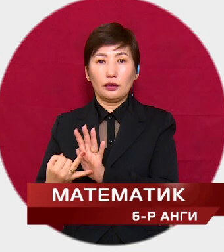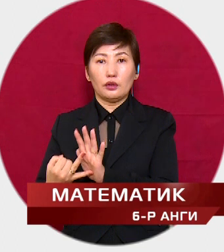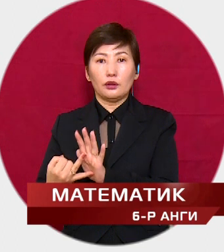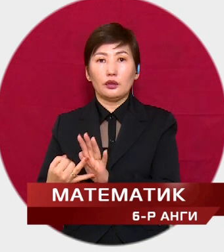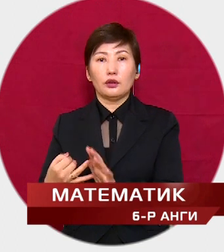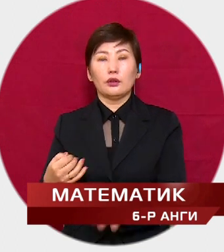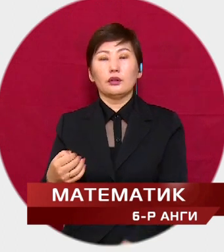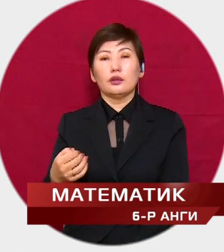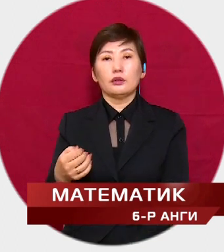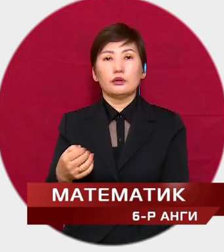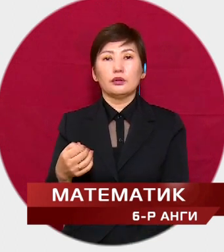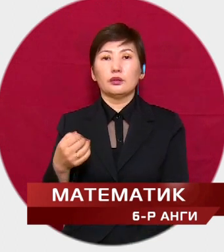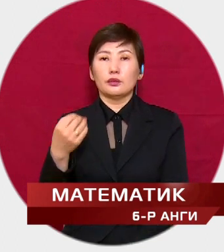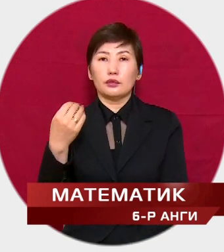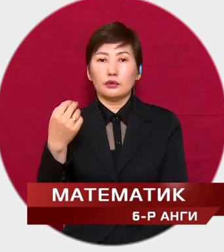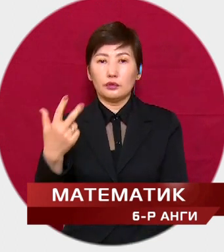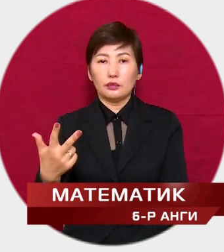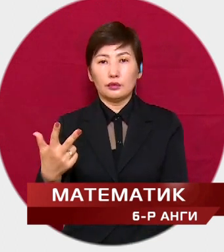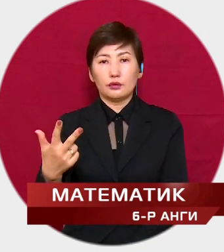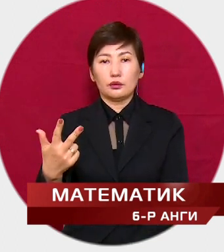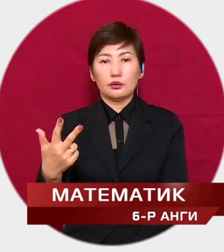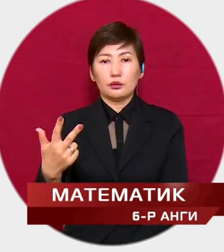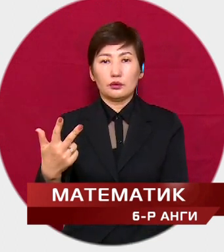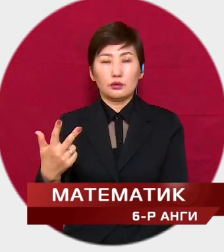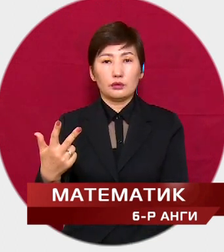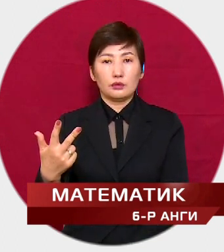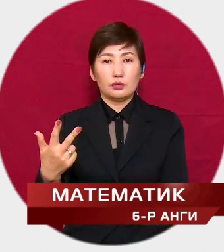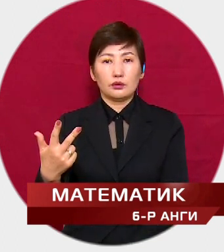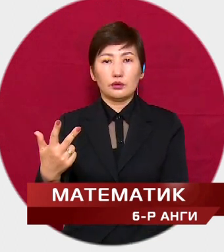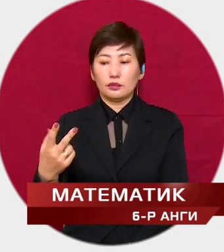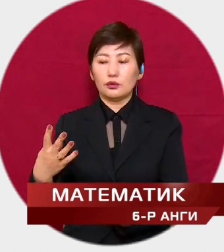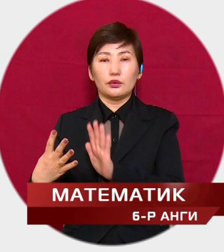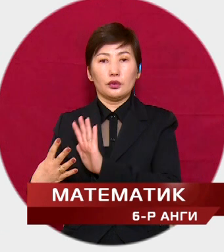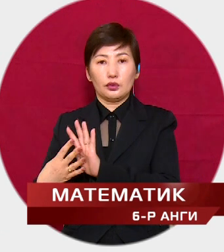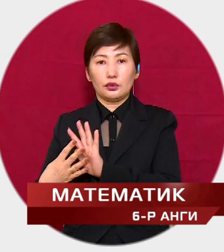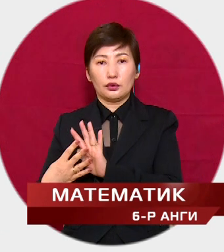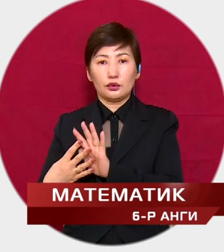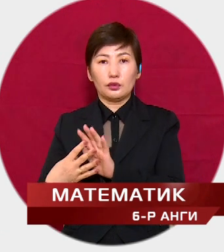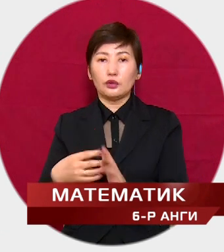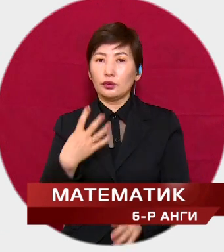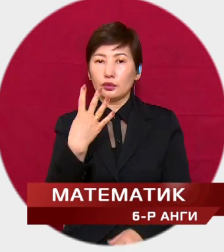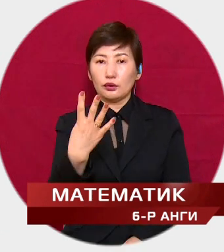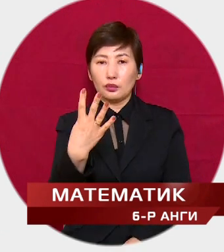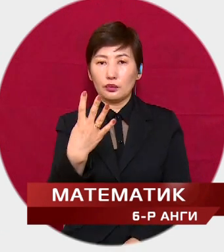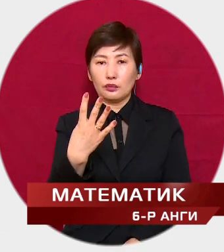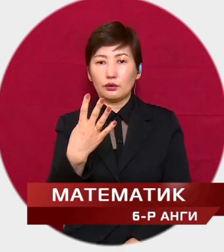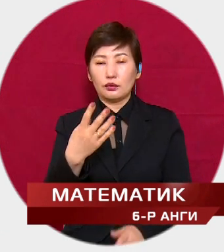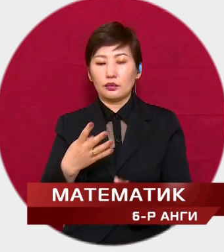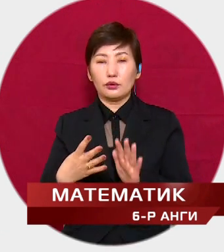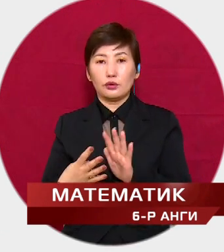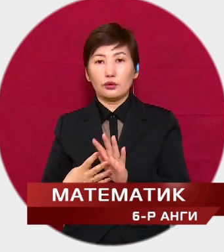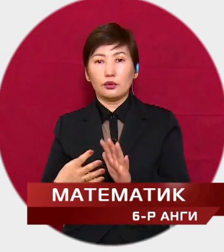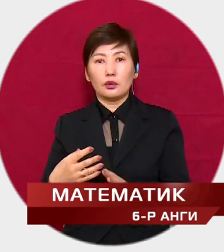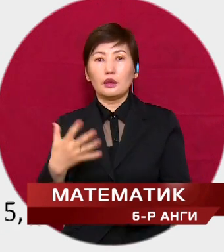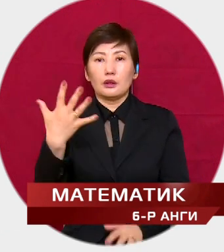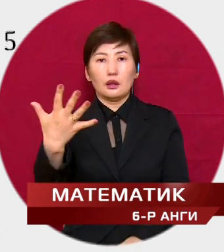үг. За 3 гэсэн өгдөл маань 9 байна. За 4 гэсэн өгдөл 4 байна. За 5